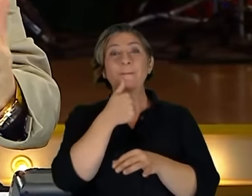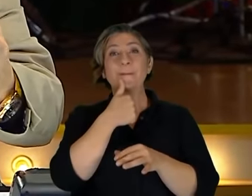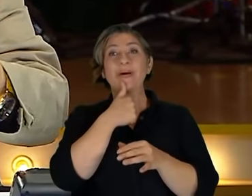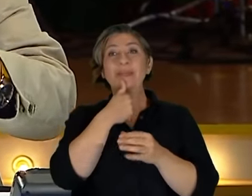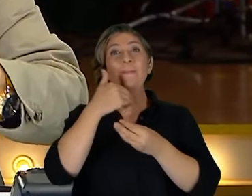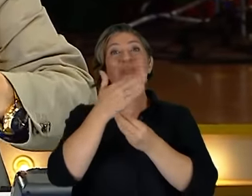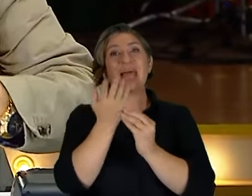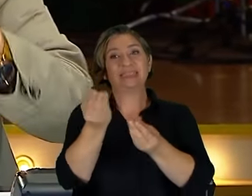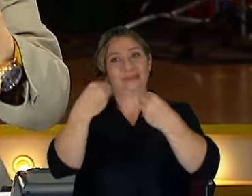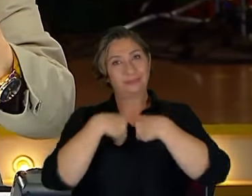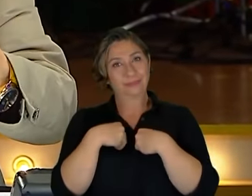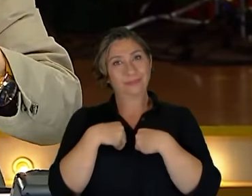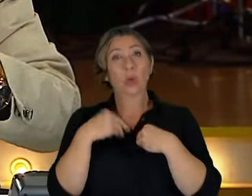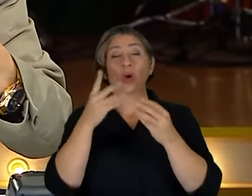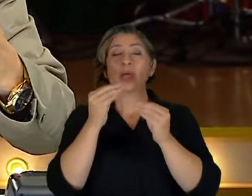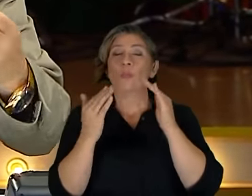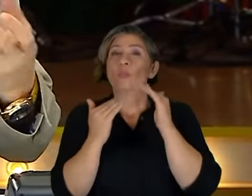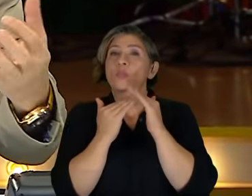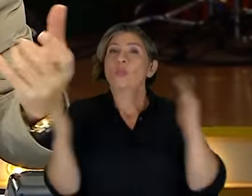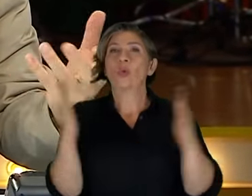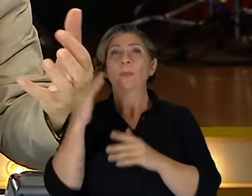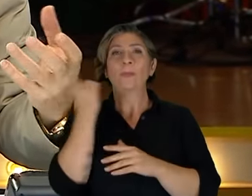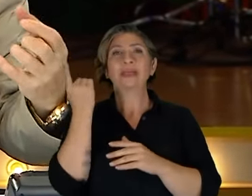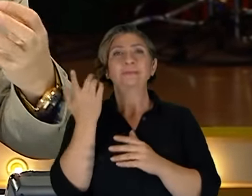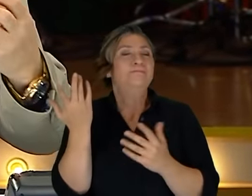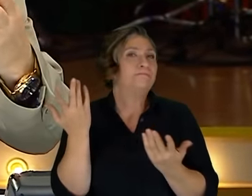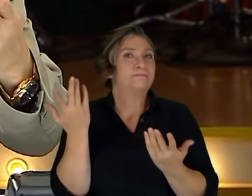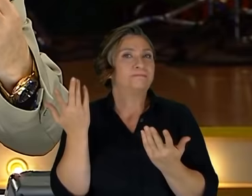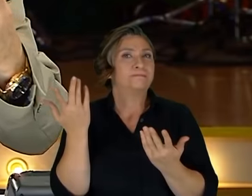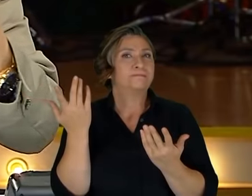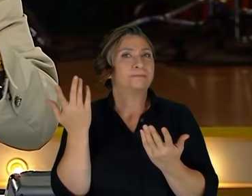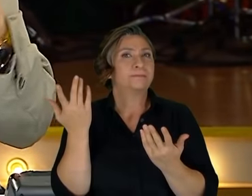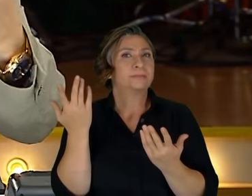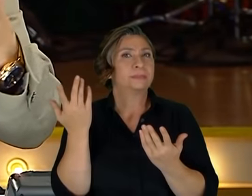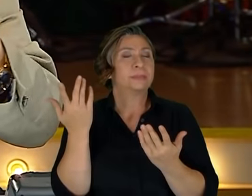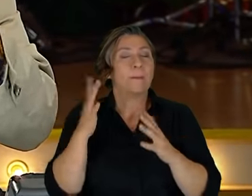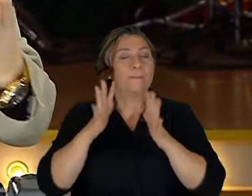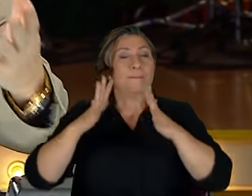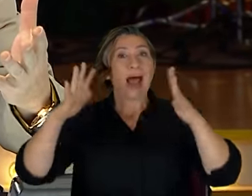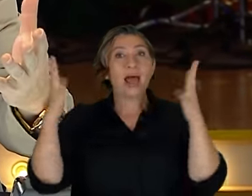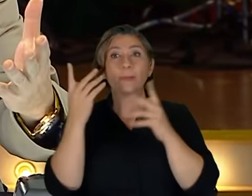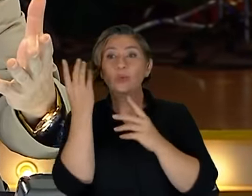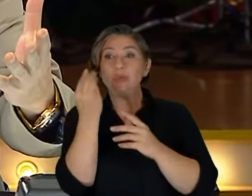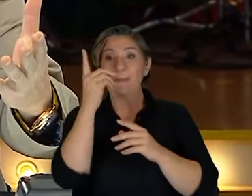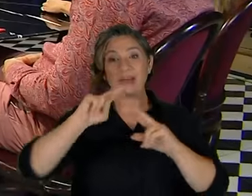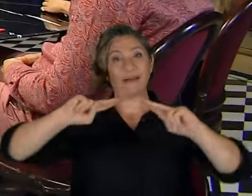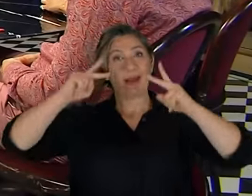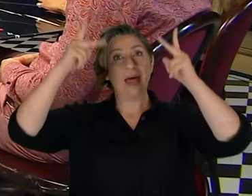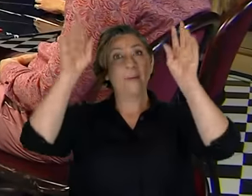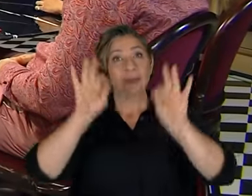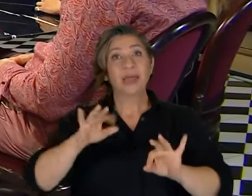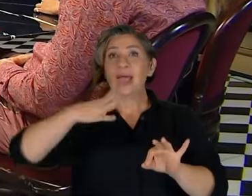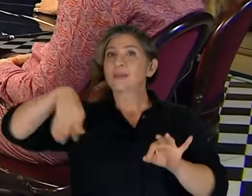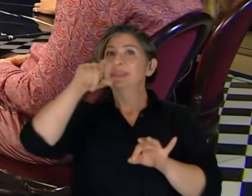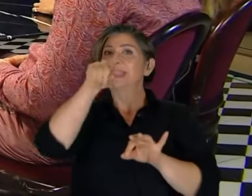babandan mirassın ama o kadar büyük bir nasıl söyleyeyim parlak ve güzel bir kariyere başladın ki